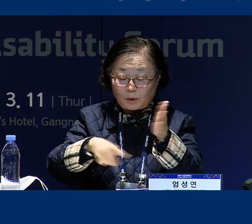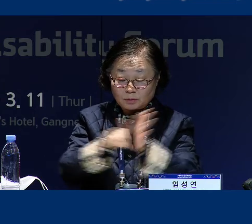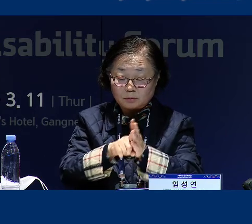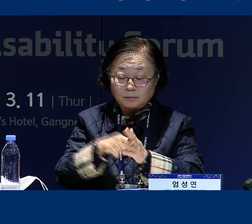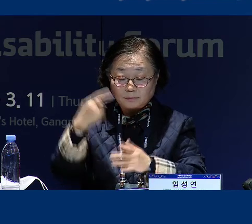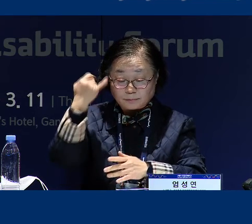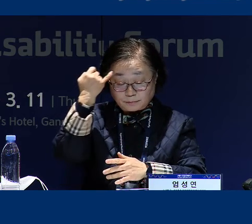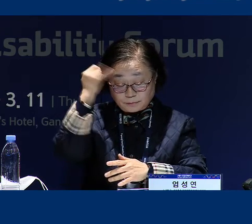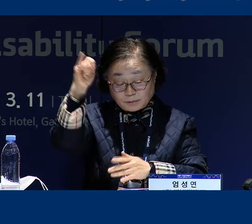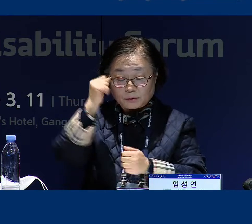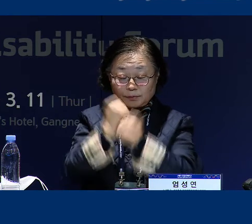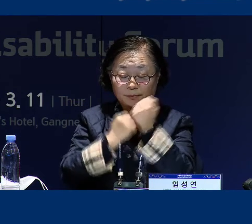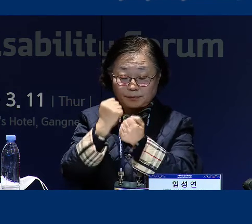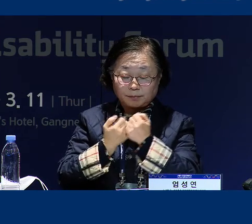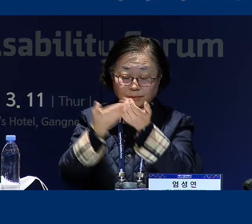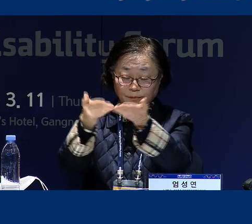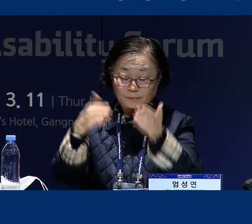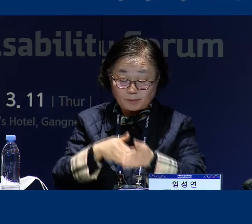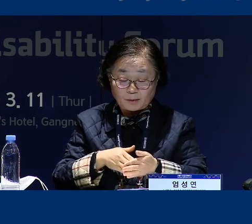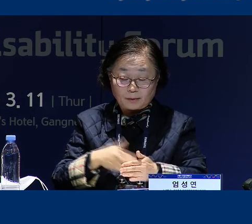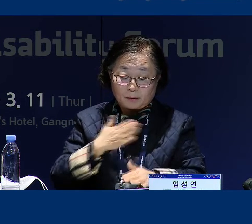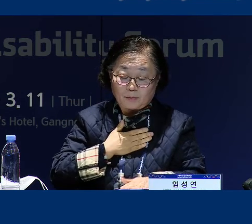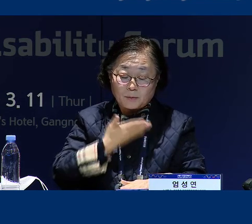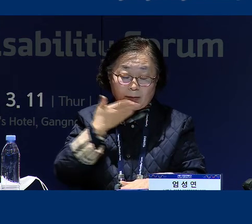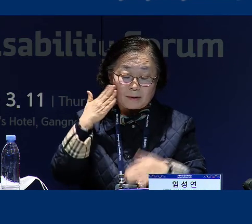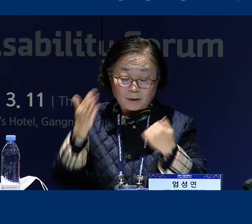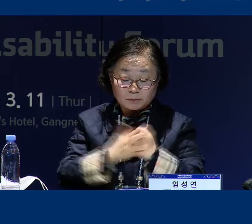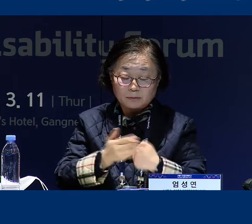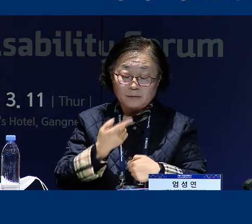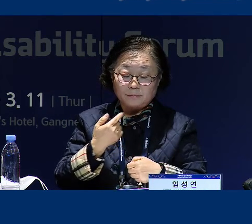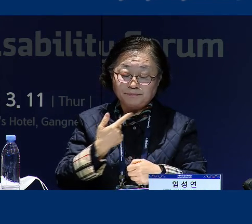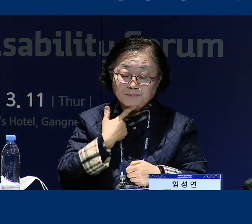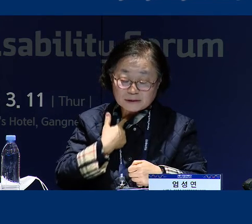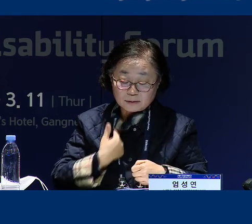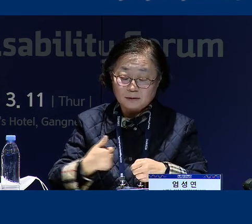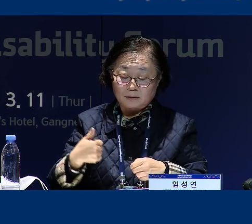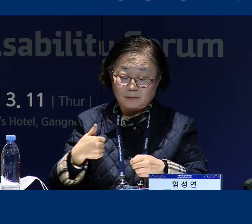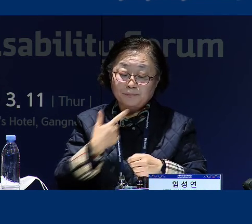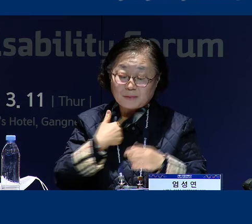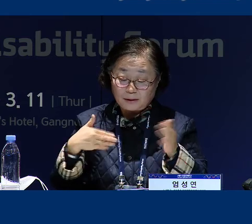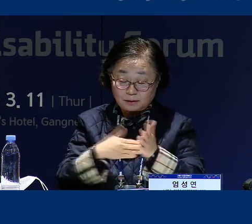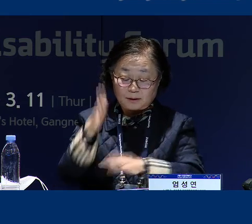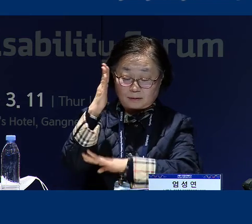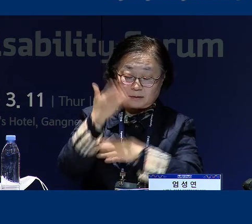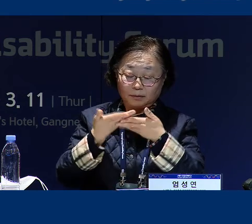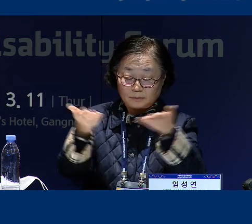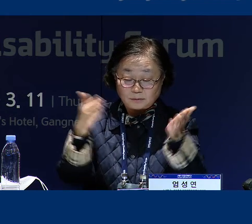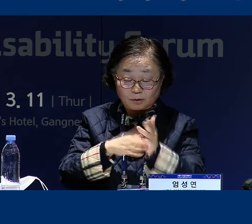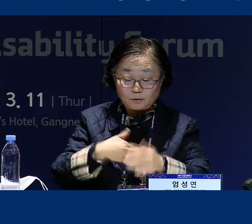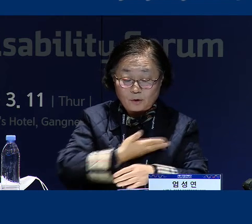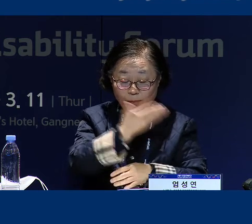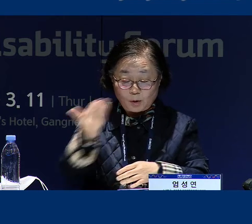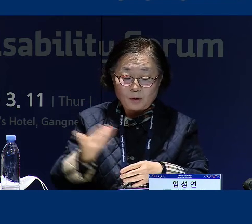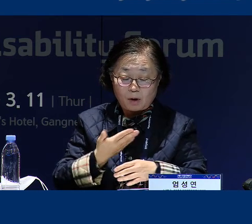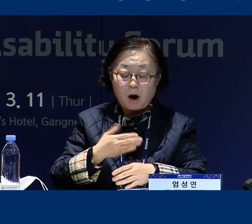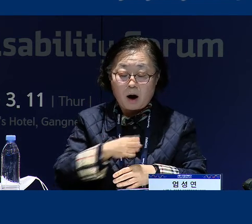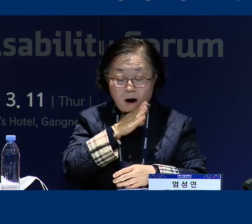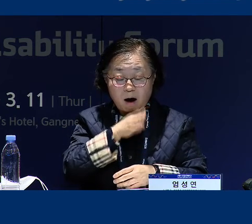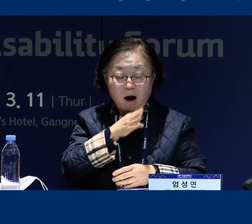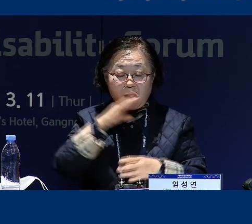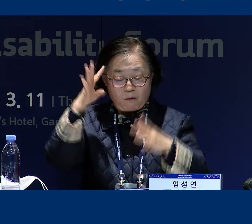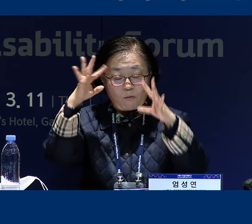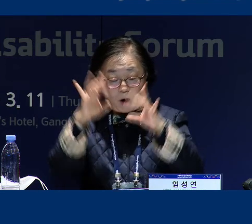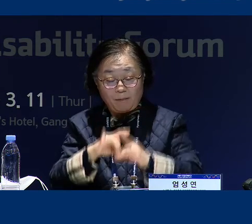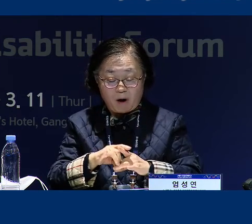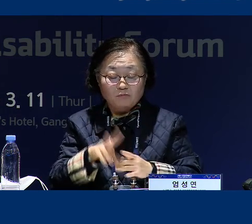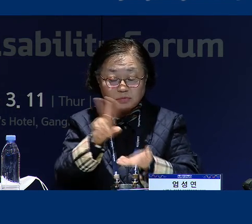강원도형 안전망 확충이라는 주제로 설명해 드렸습니다. 장애인인 당사자의 경험을 통해 청중 여러분들께